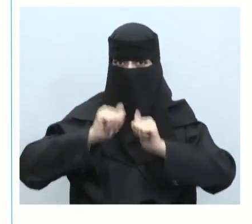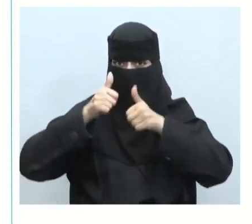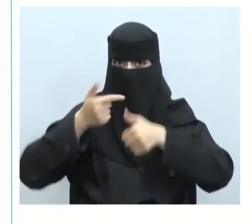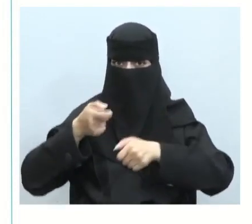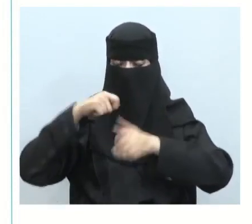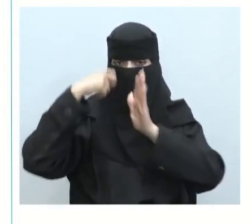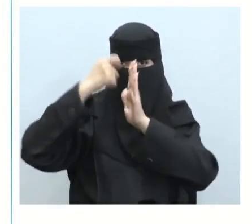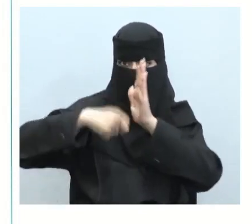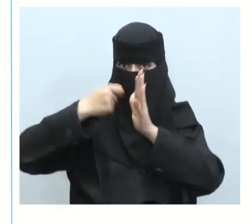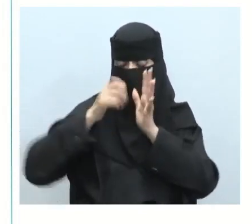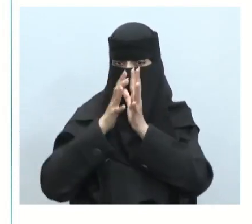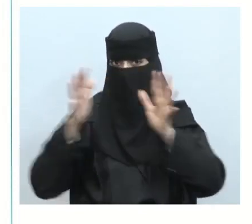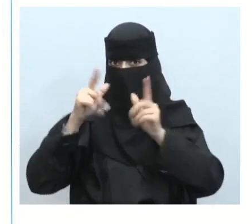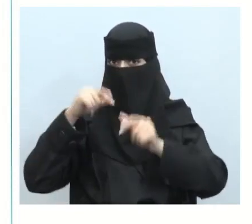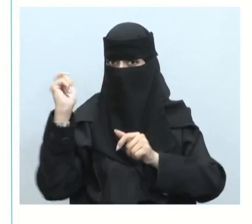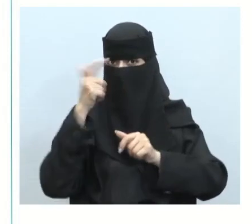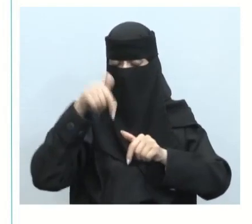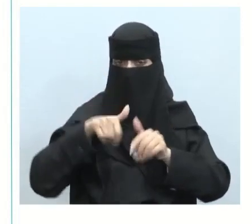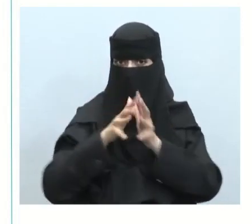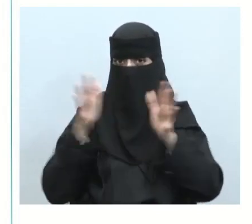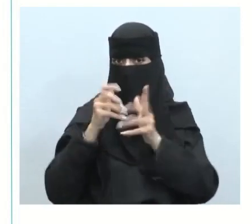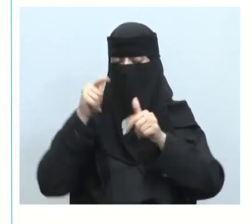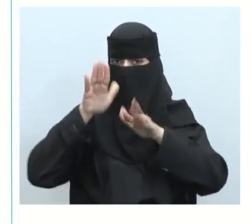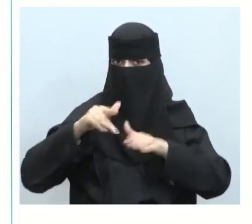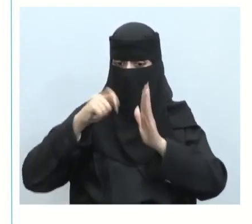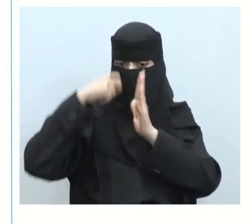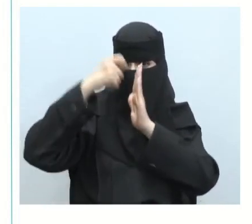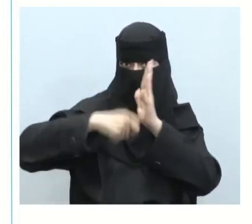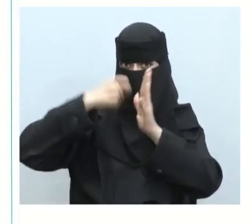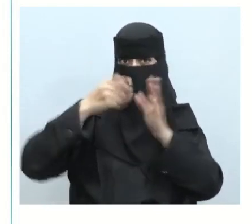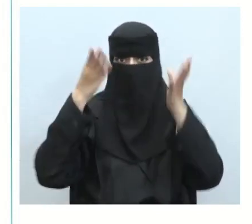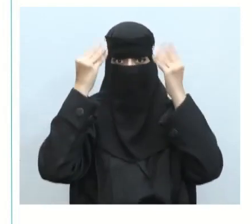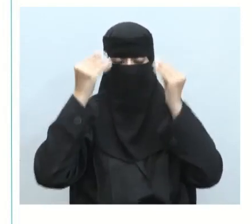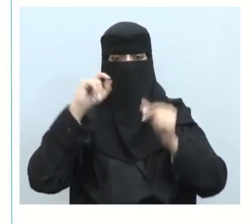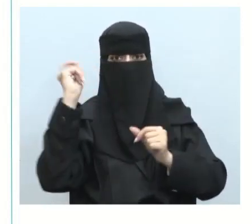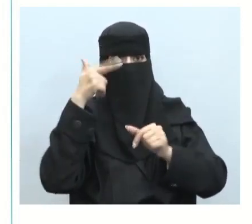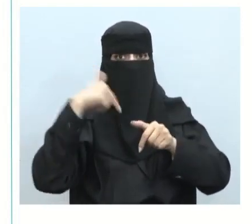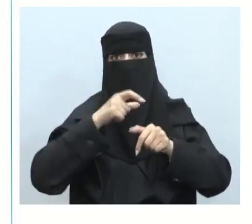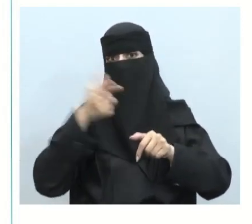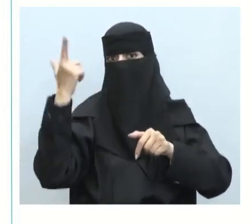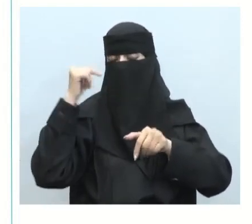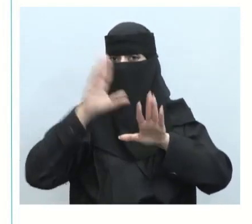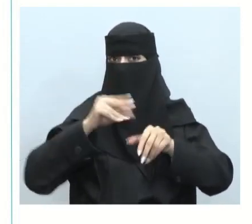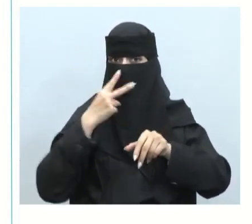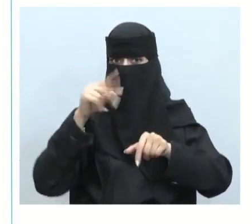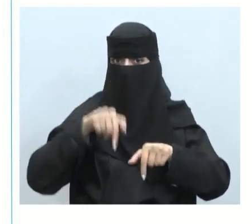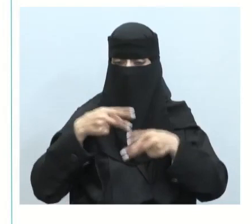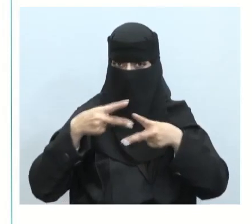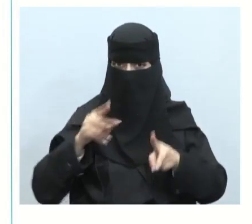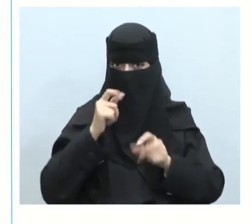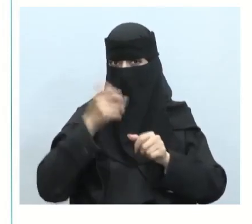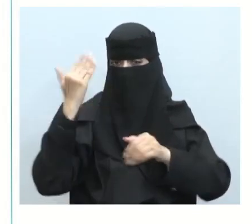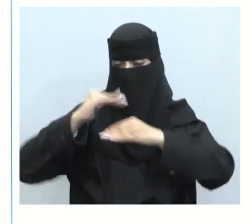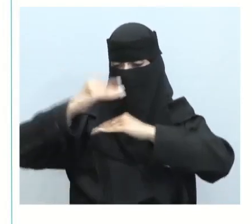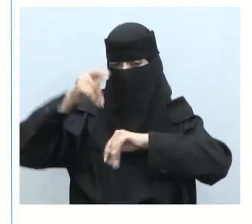على معالجه كميات كبيره بسرعه كبيره اصبحت معالجه البيانات اسرع من السابق لو نظرنا في بدايه الاجهزه